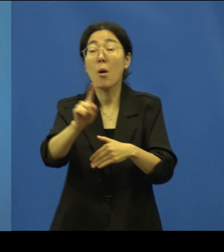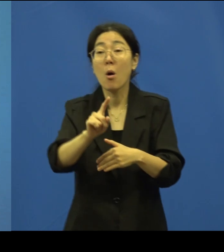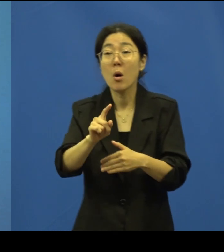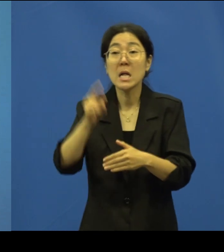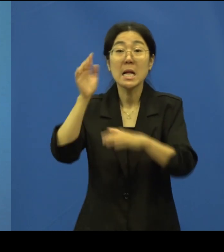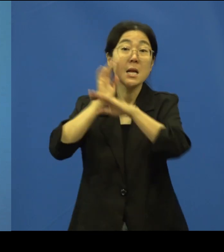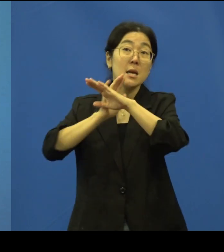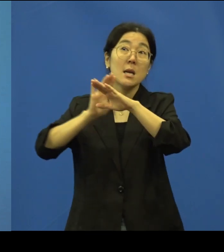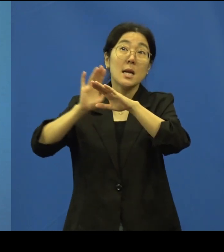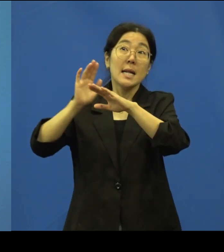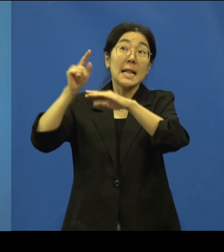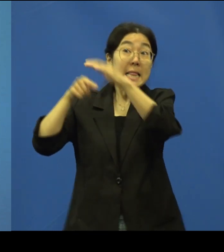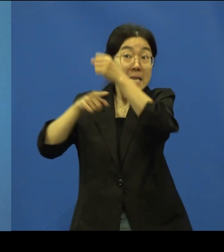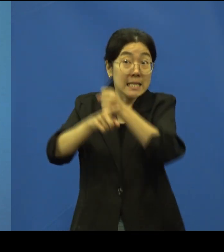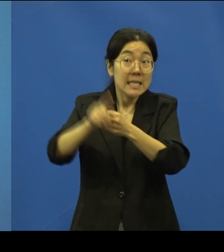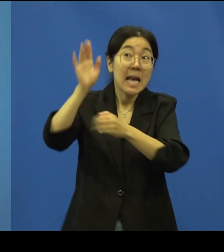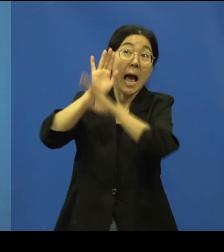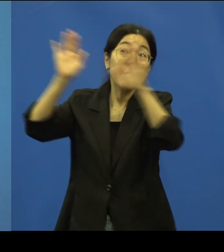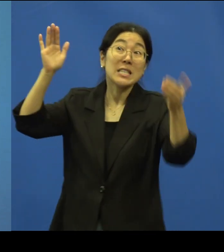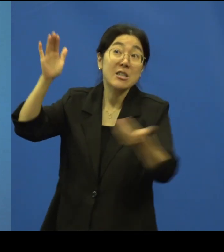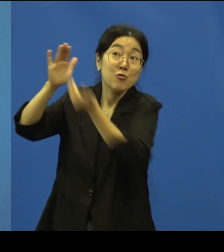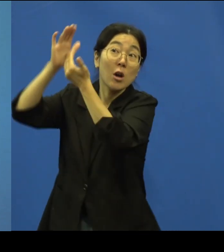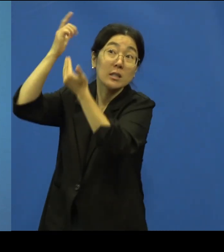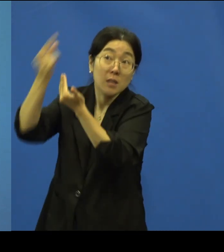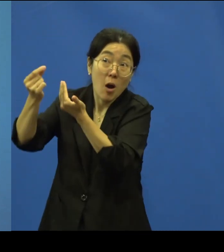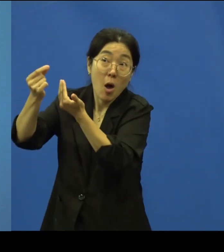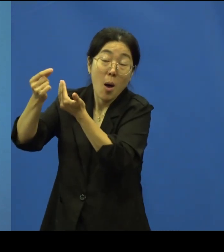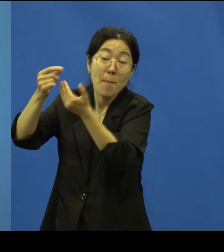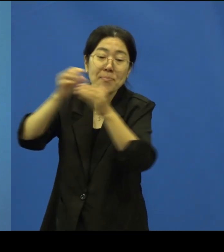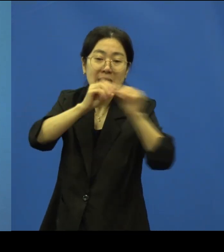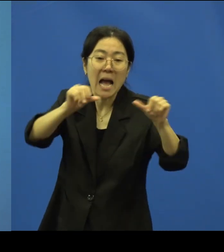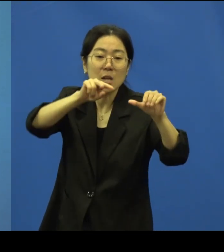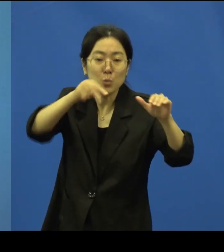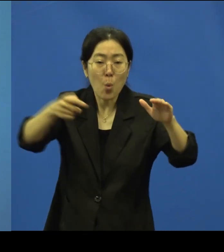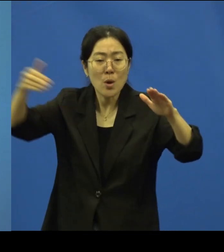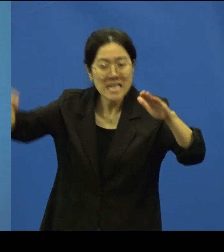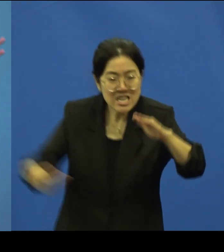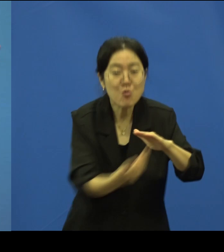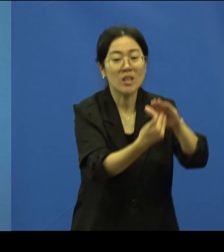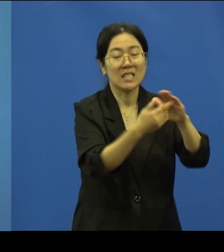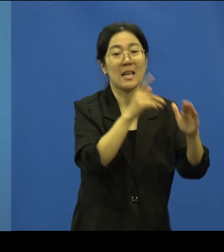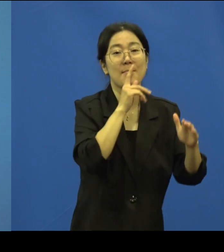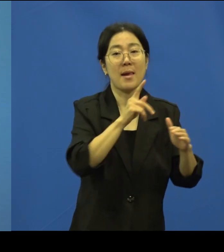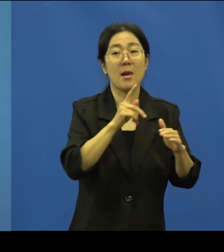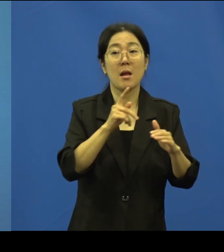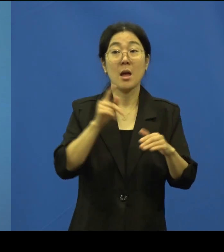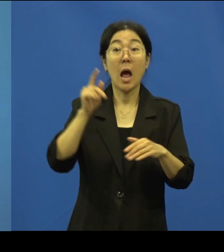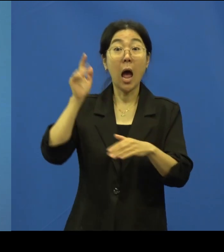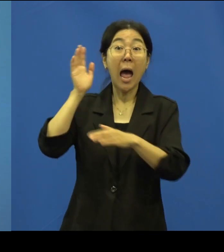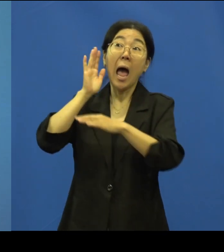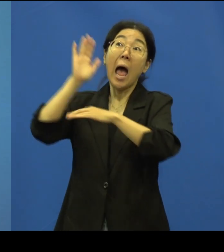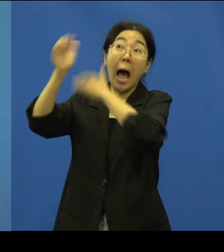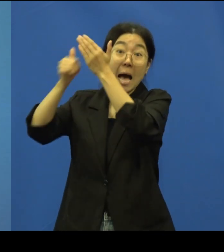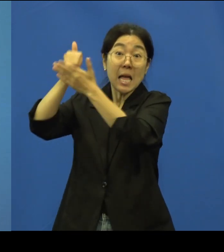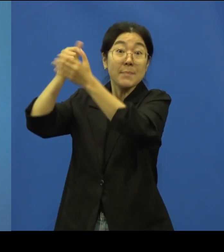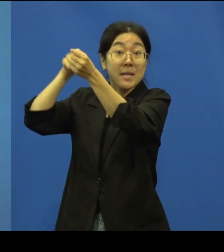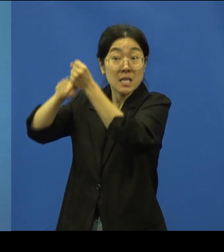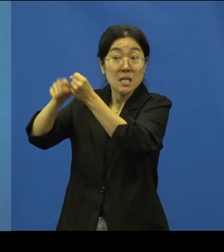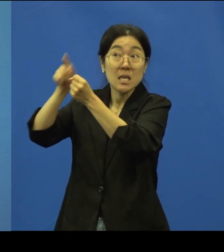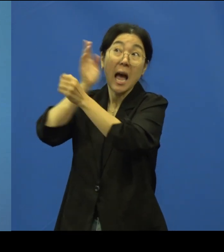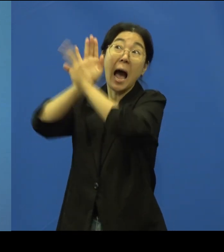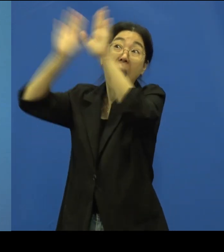이루어진 것처럼 땅에서도 이루어지이다. 그러니까 하늘의 뜻이 다 이루어졌어요. 하나님의 뜻이.